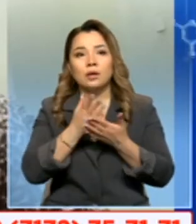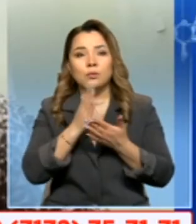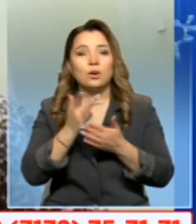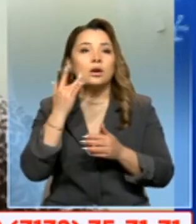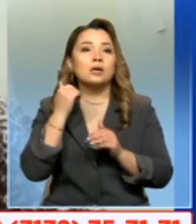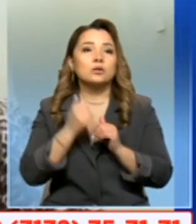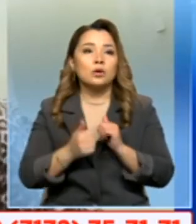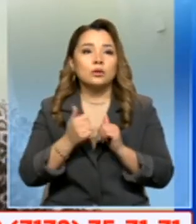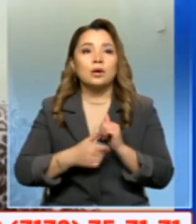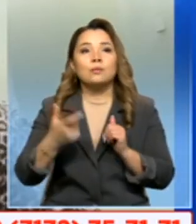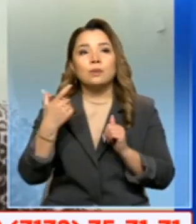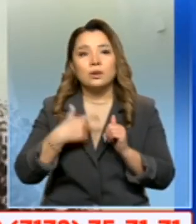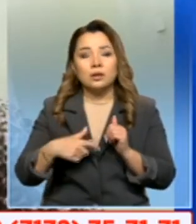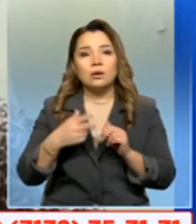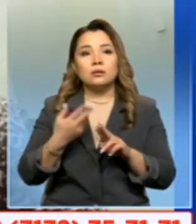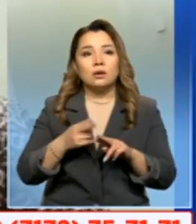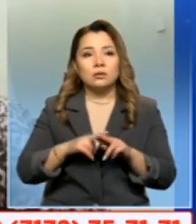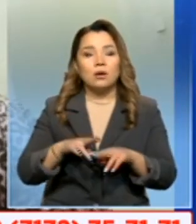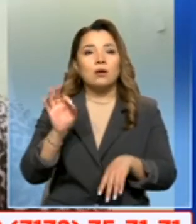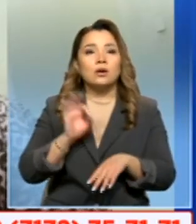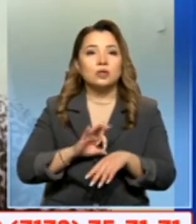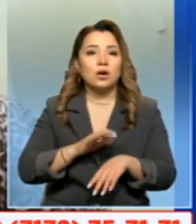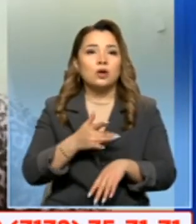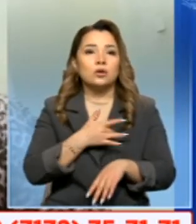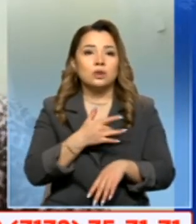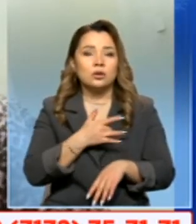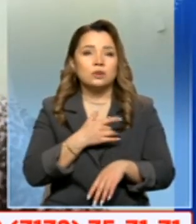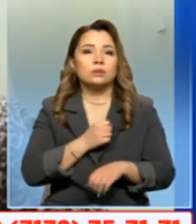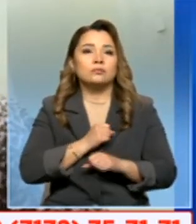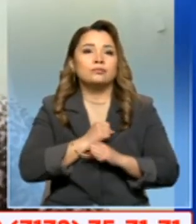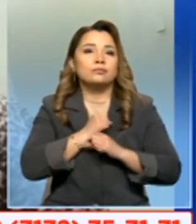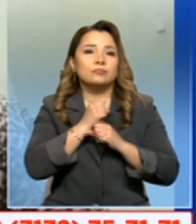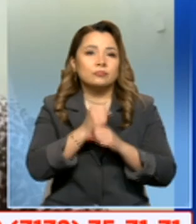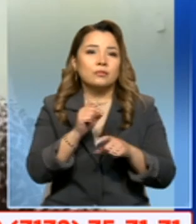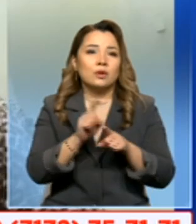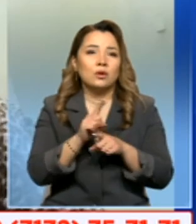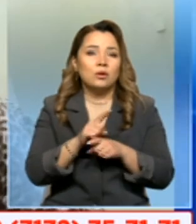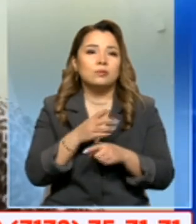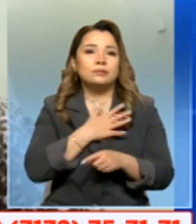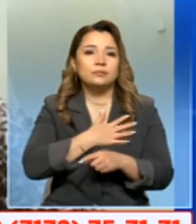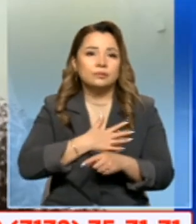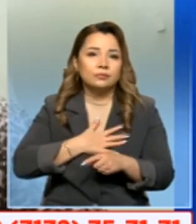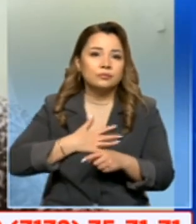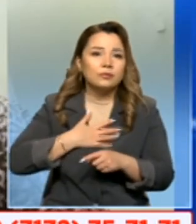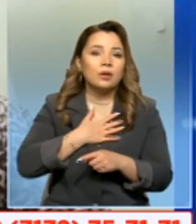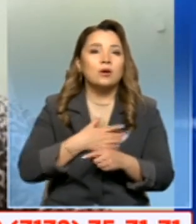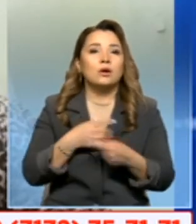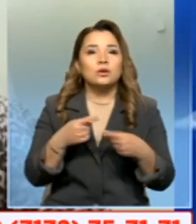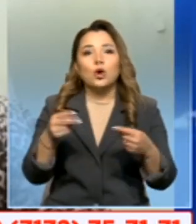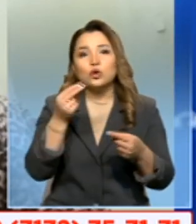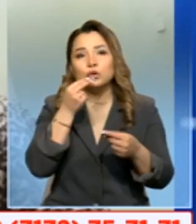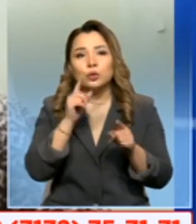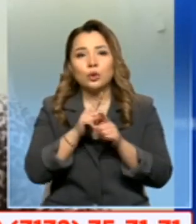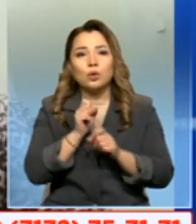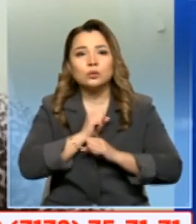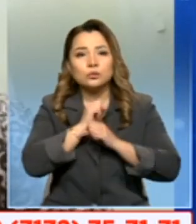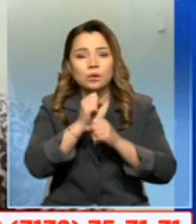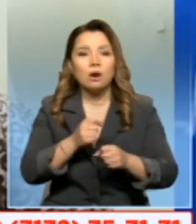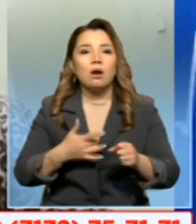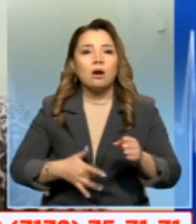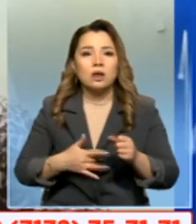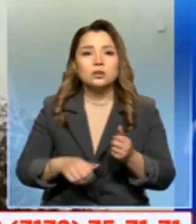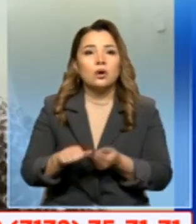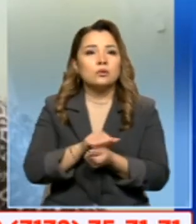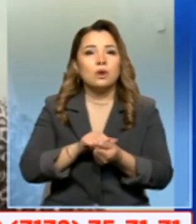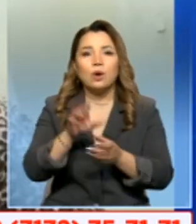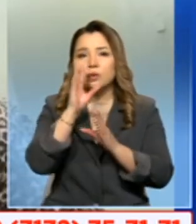үнемі екі қабырға масты ауырып, жүрегім көт айынып жүретін еді, құсқым келіп, бір нәрсе жесем құсқым келіп, асқазаным